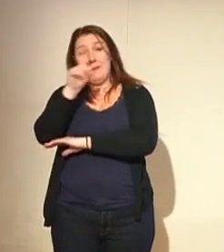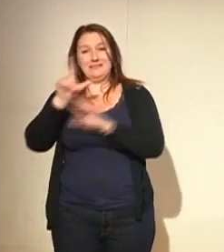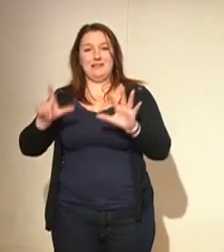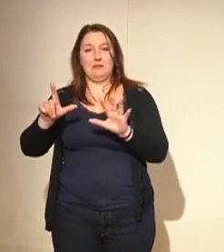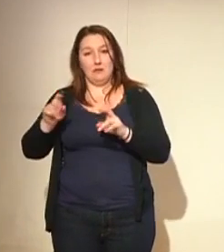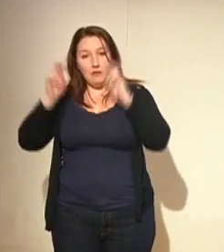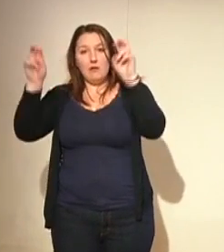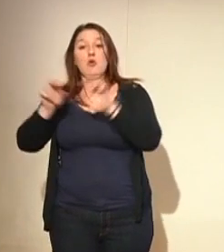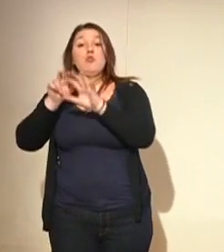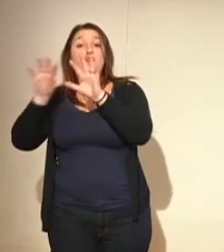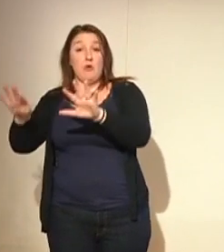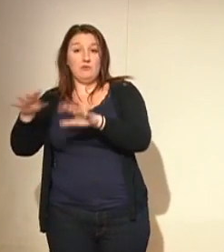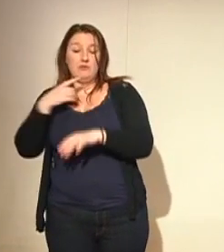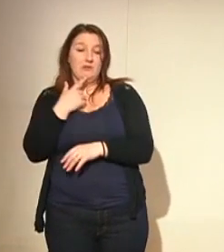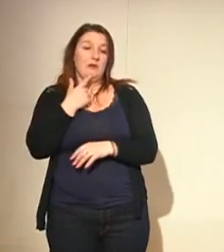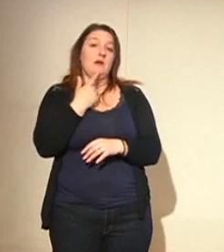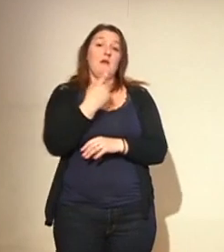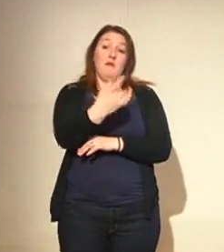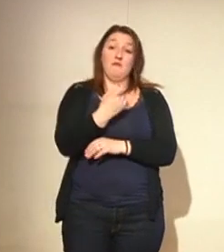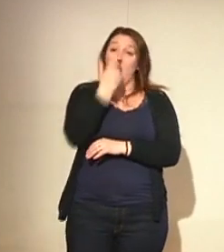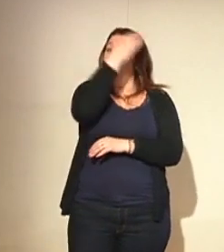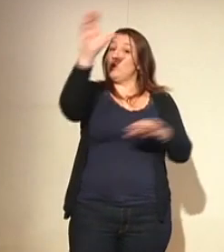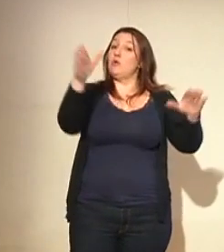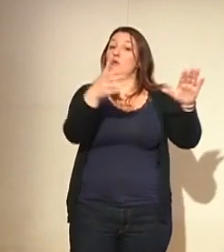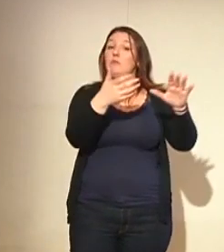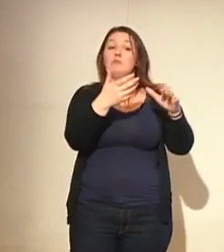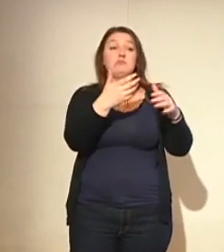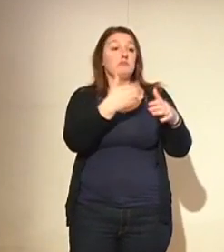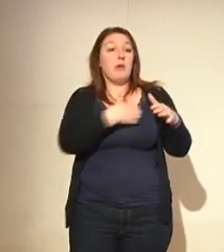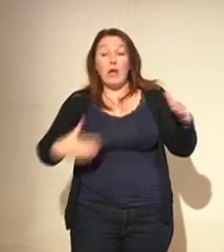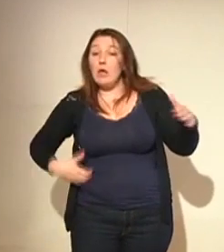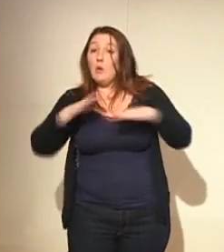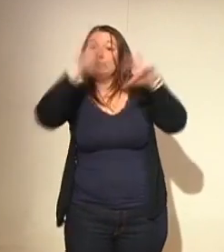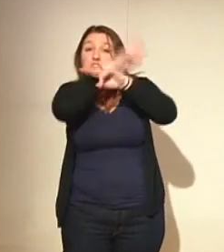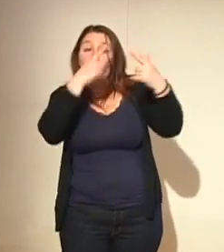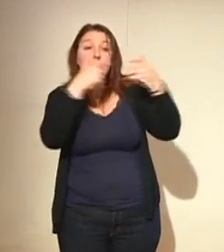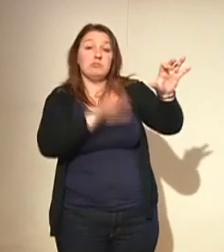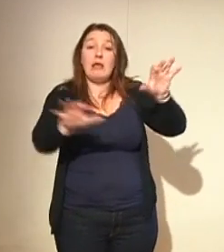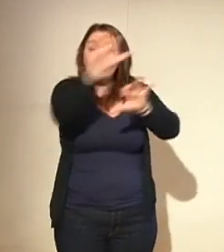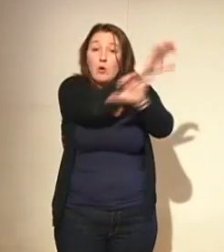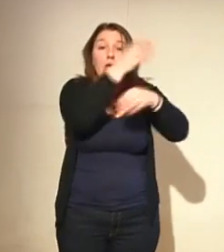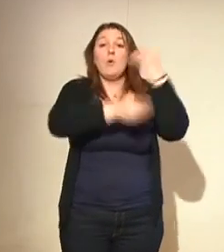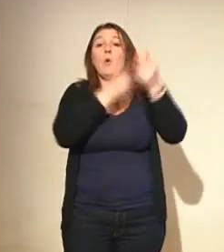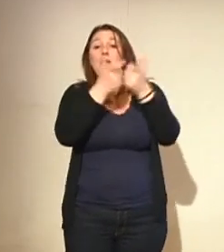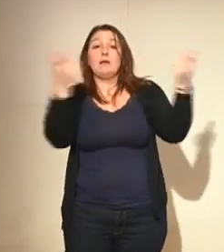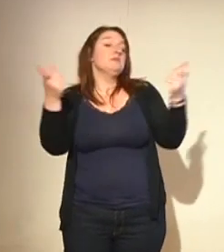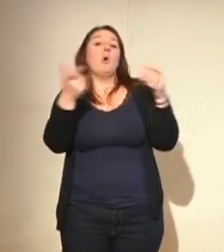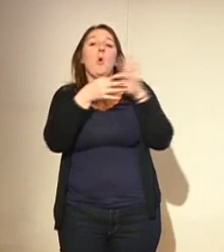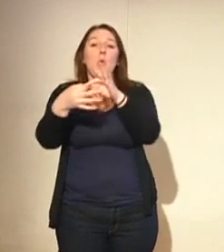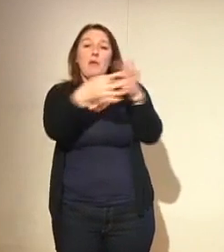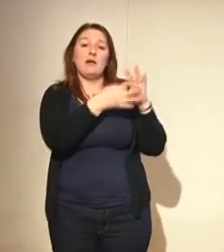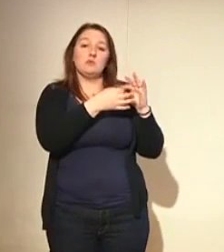TR et non pas deux issus d'une autre collectivité territoriale royal ou d'un établissement de coopération